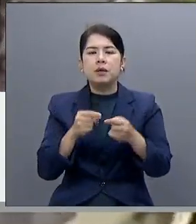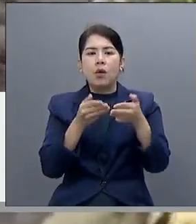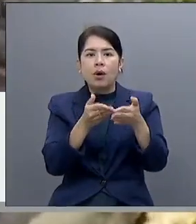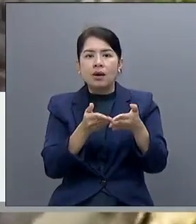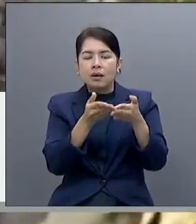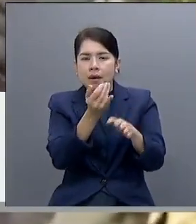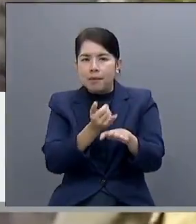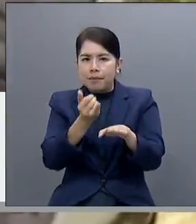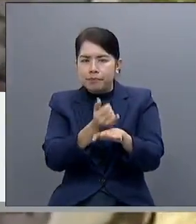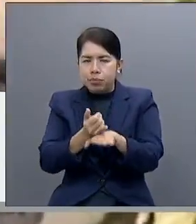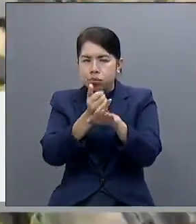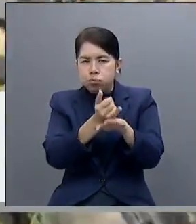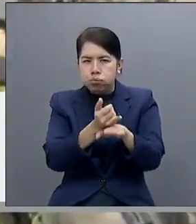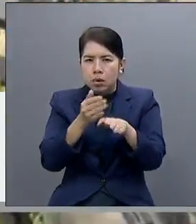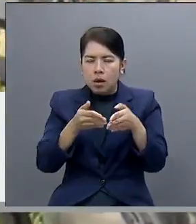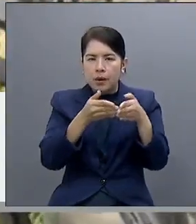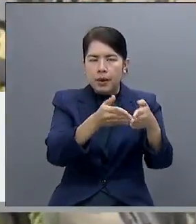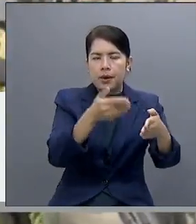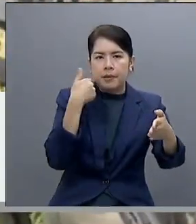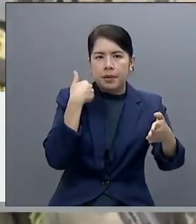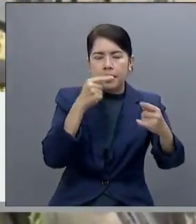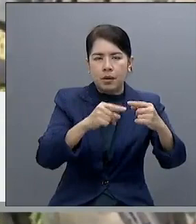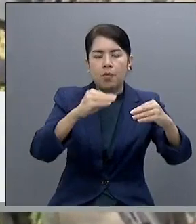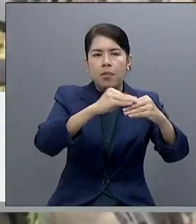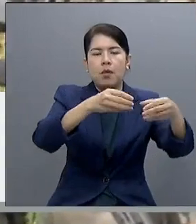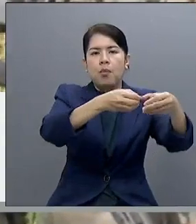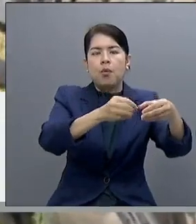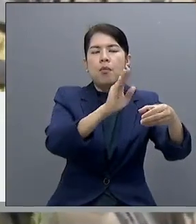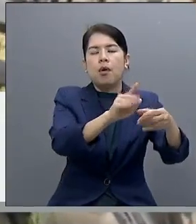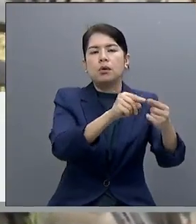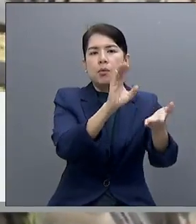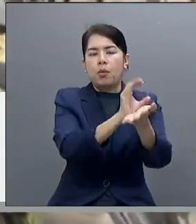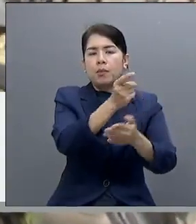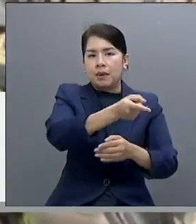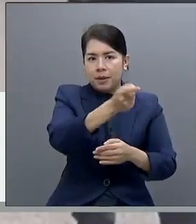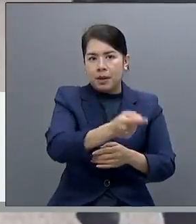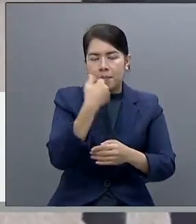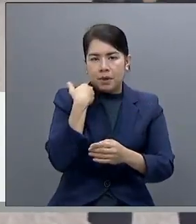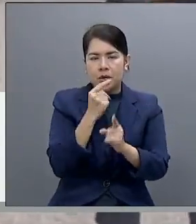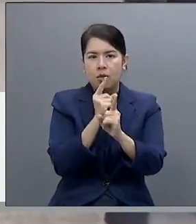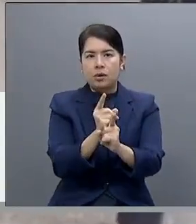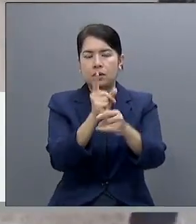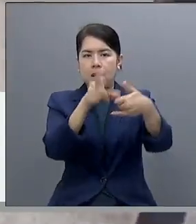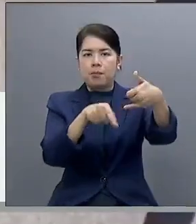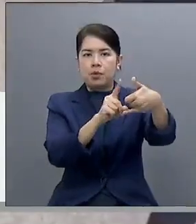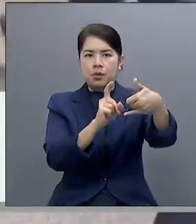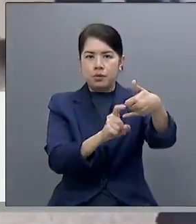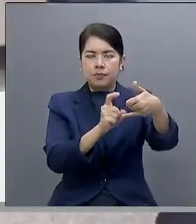ที่เทือกเขาบรรทัดเพื่อสมทบกับกำลังพลบนเทือกเขาเพื่อเร่งติดตามกดดันนายแป้งนาโหนดมากยิ่